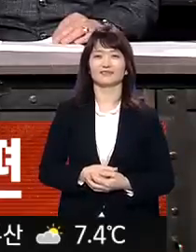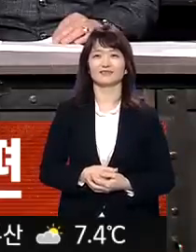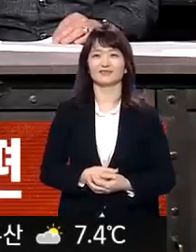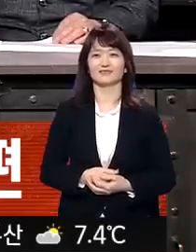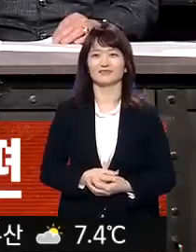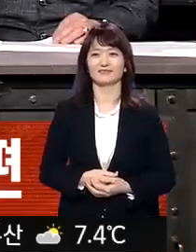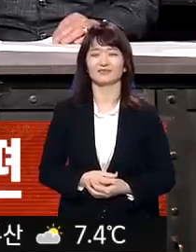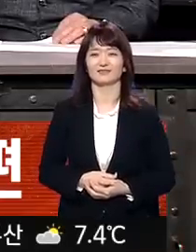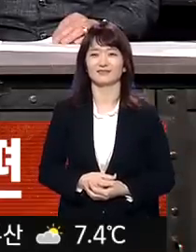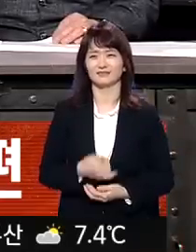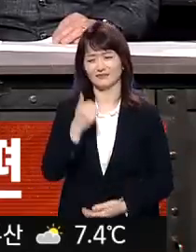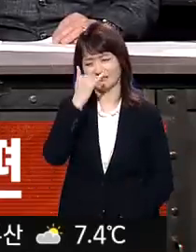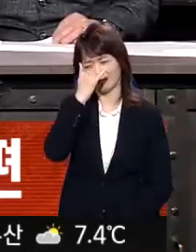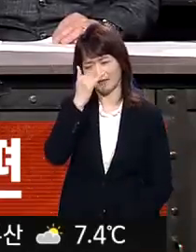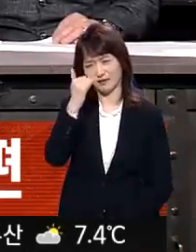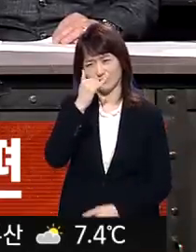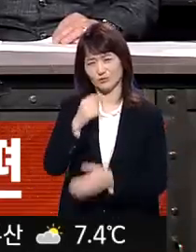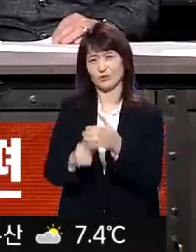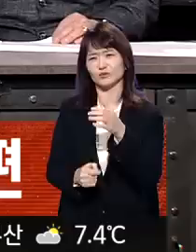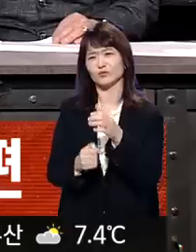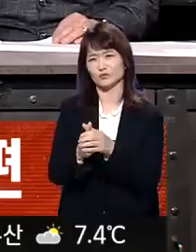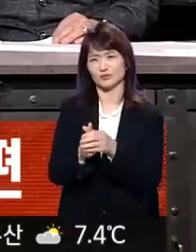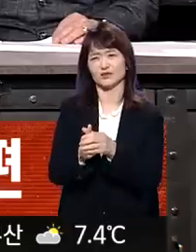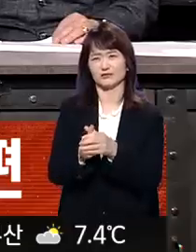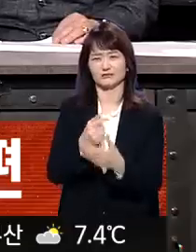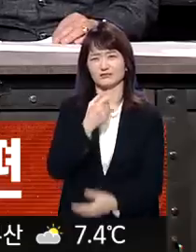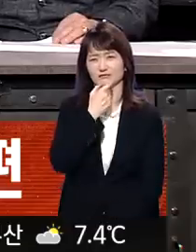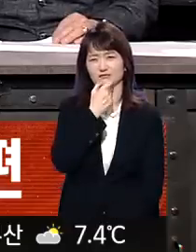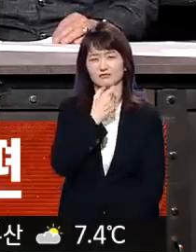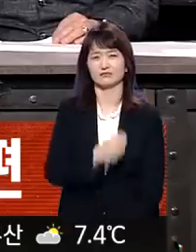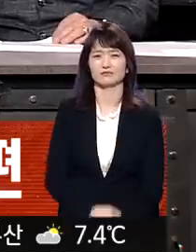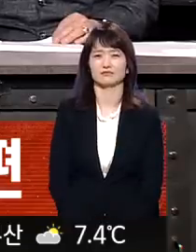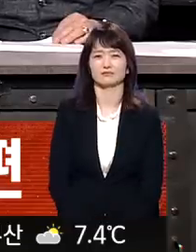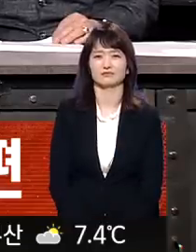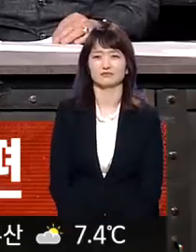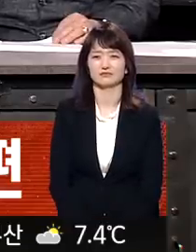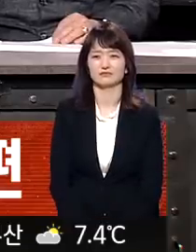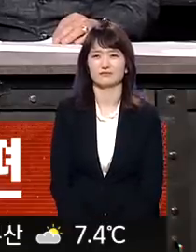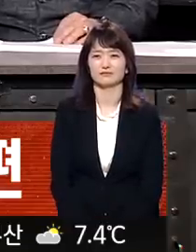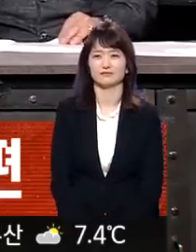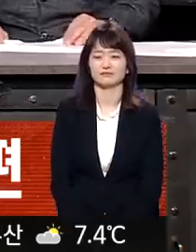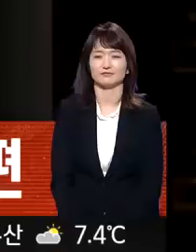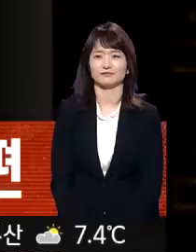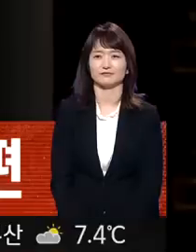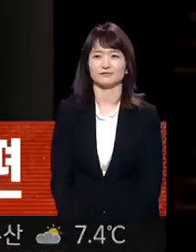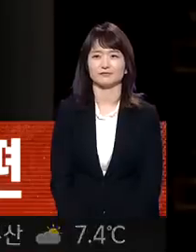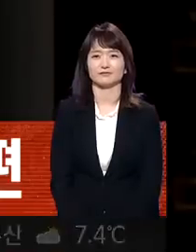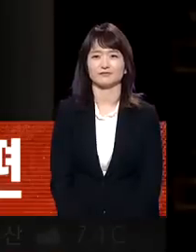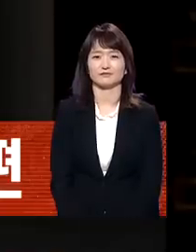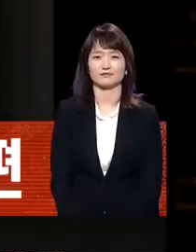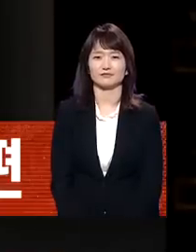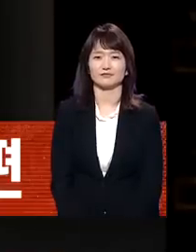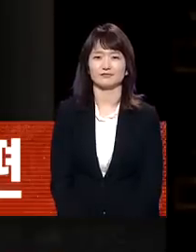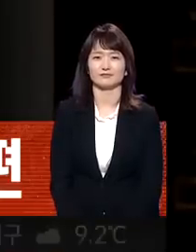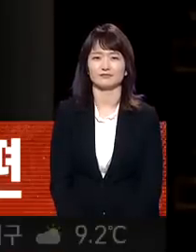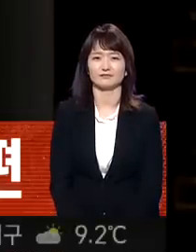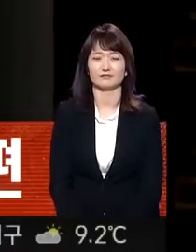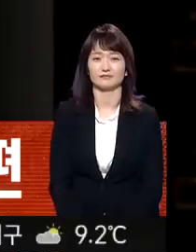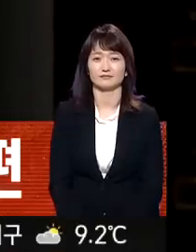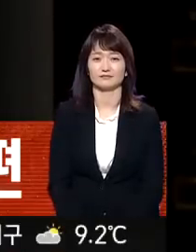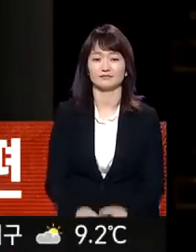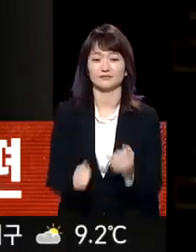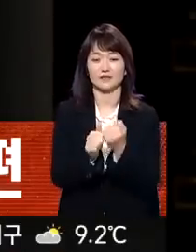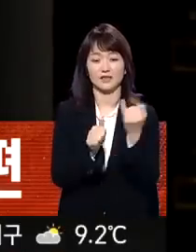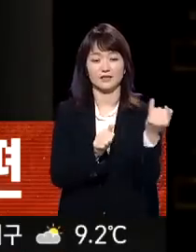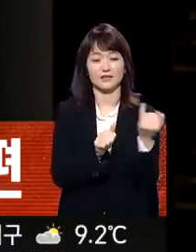게 코 고는 건데 특이하게 고니까 또 싫어하는 경우가 있더라고요. 그렇군요. 자 본격적으로 지금부터 사연 얘기해 보죠. 그런데 이제 그동안